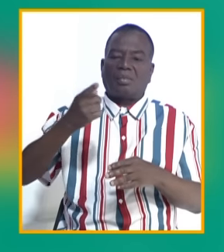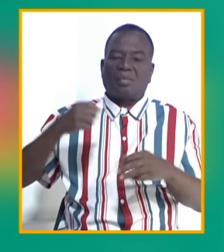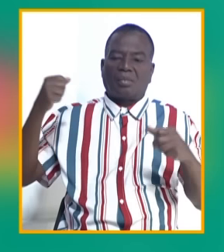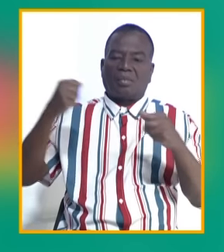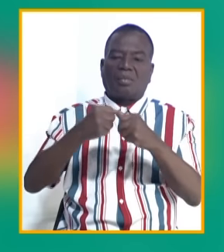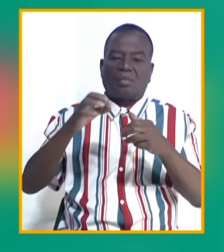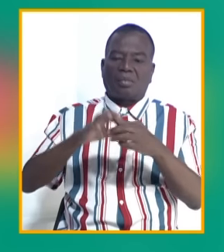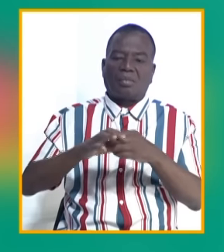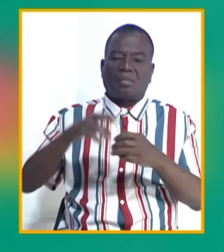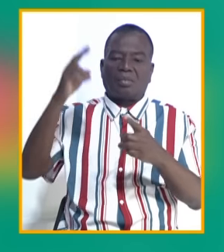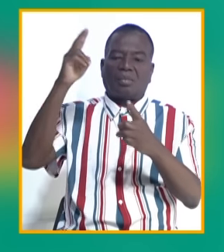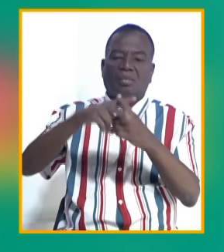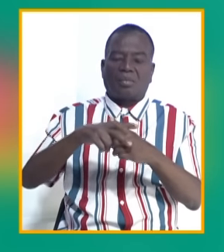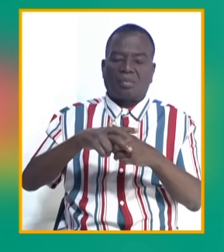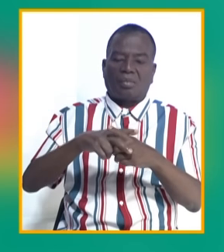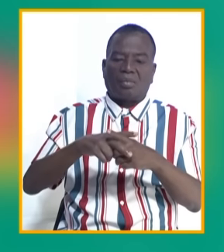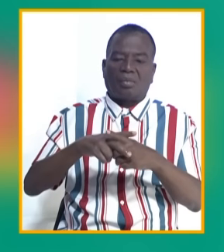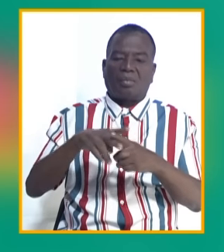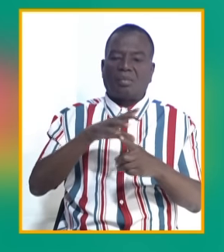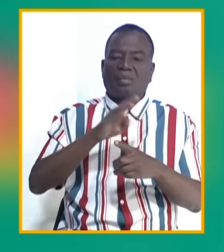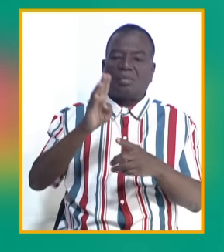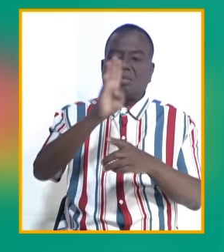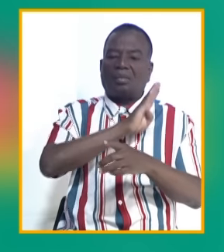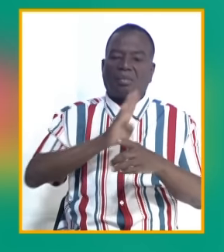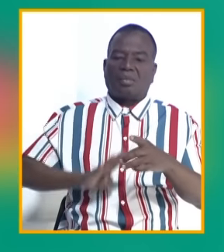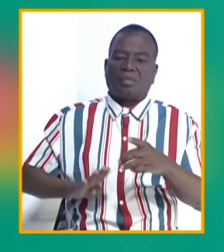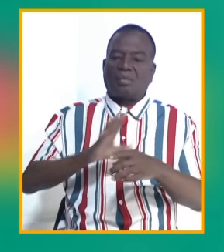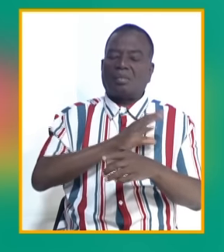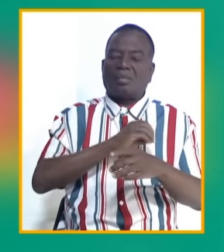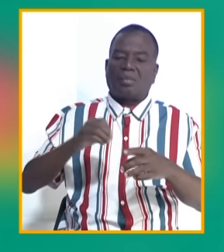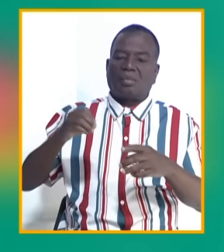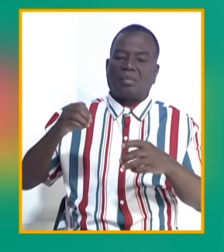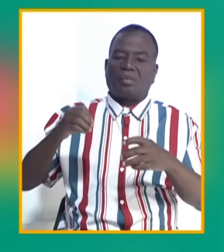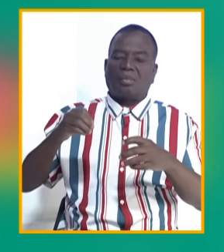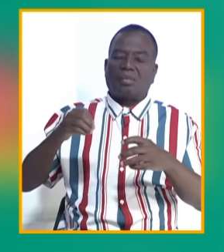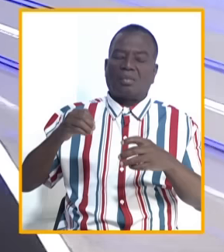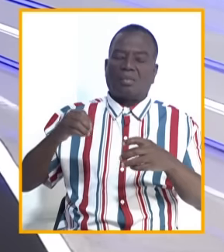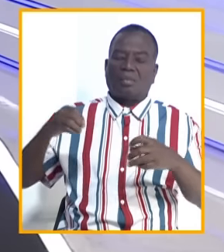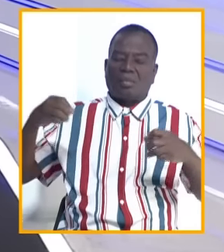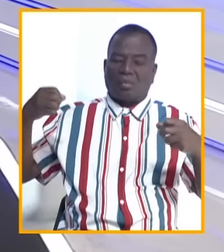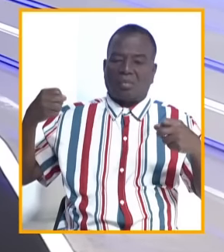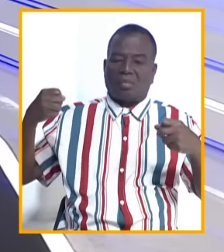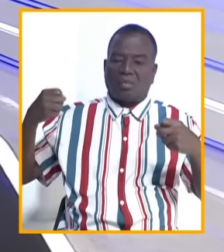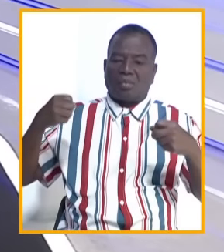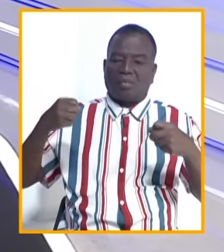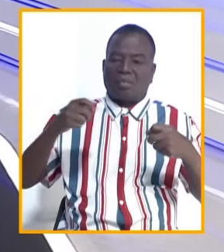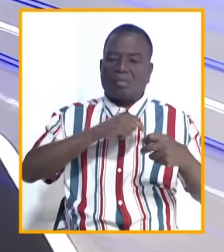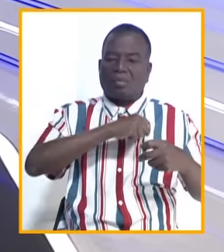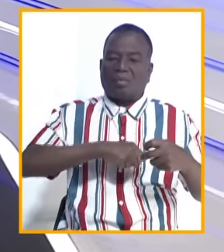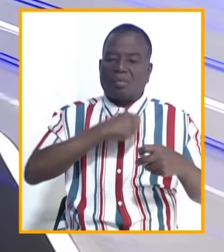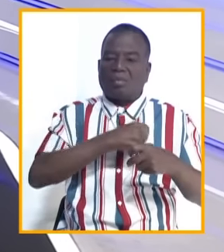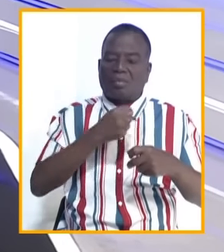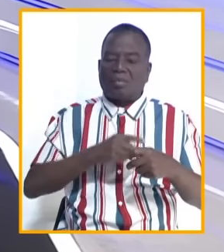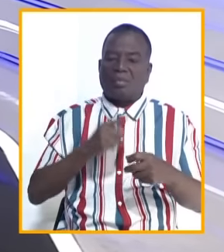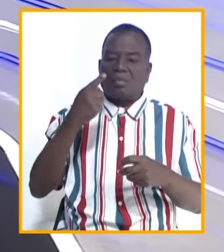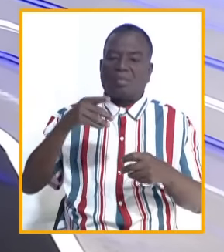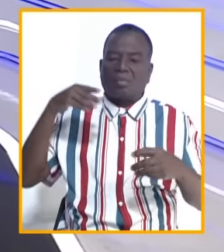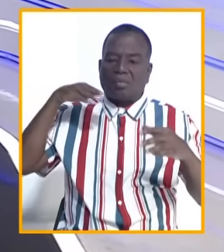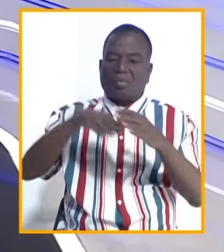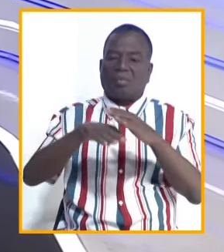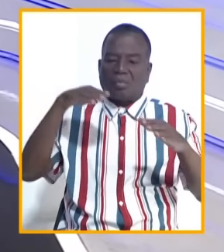à 18h Bénin, Belgique, et puis à 19h Brésil, Togo. Si vous voulez, c'est le premier choc donc, de ce rendez-vous. Brésil-Togo, parce que les